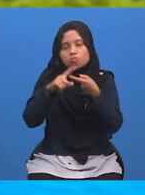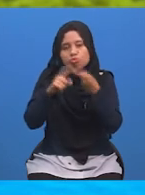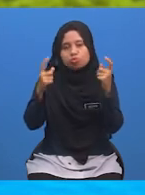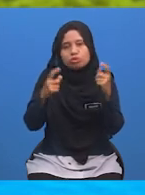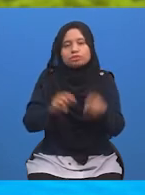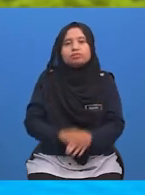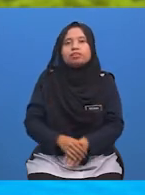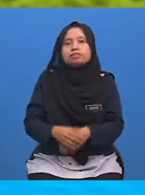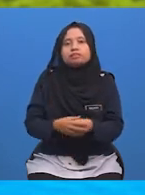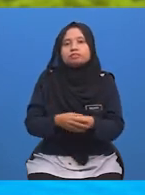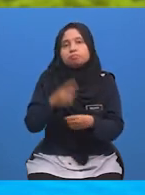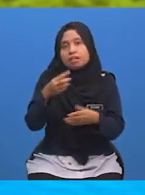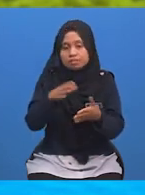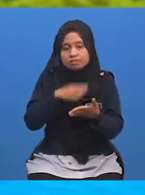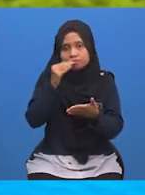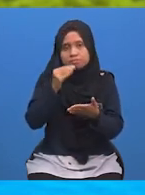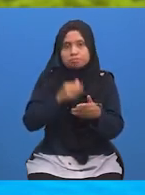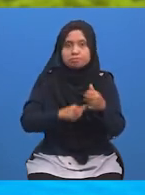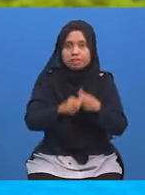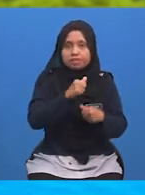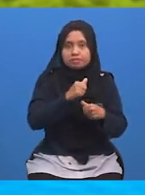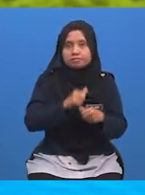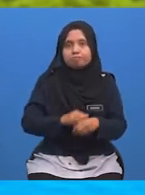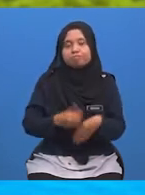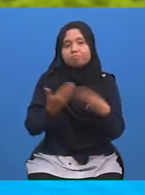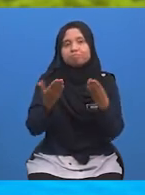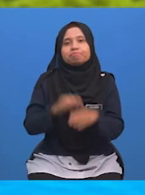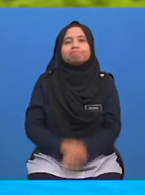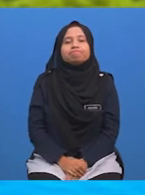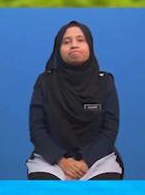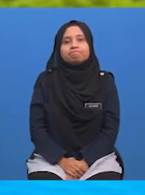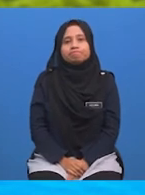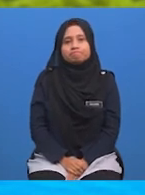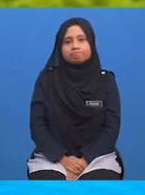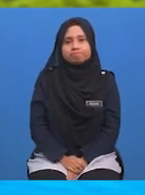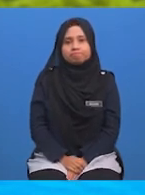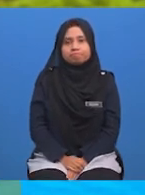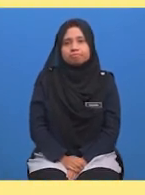Jom belajar pengajian perniagaan. I love you. Jumpa lagi.